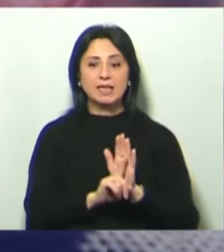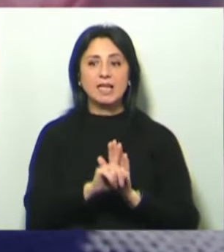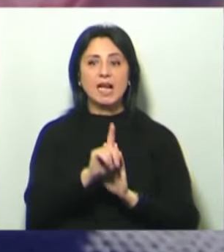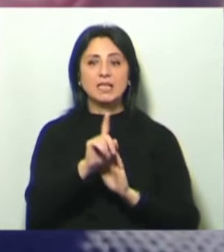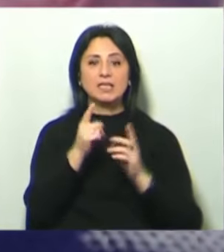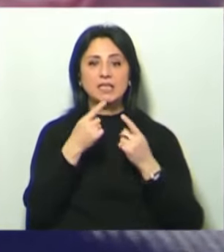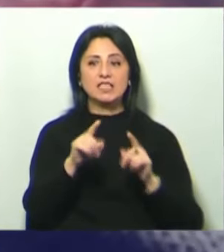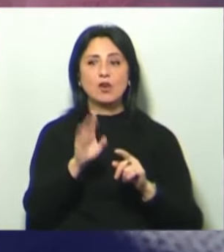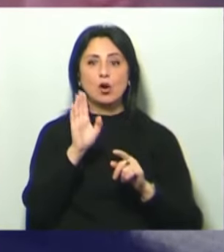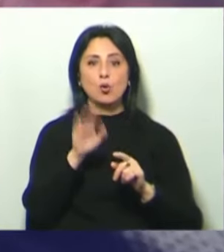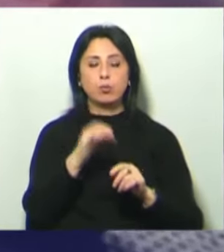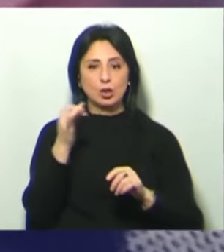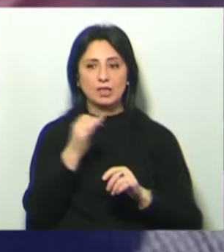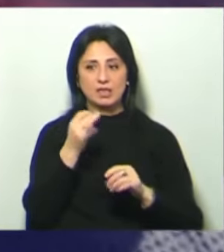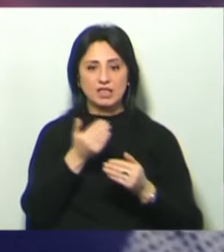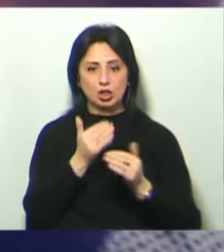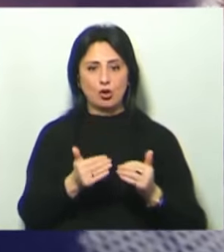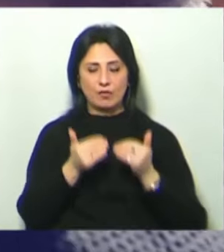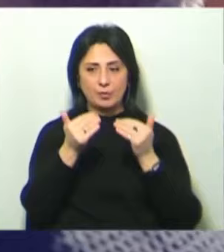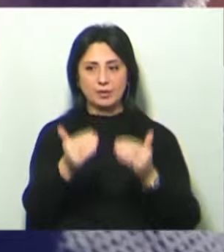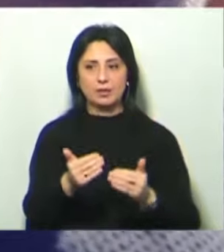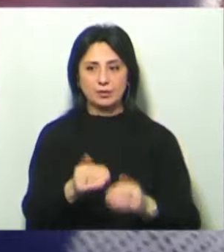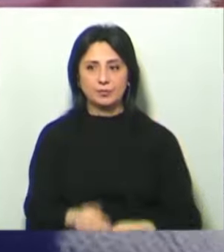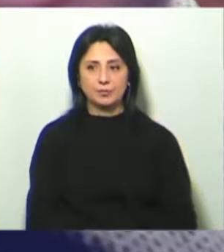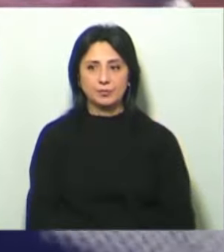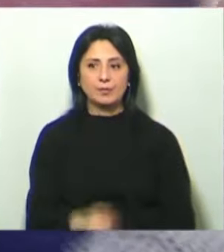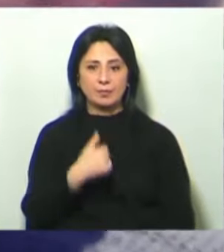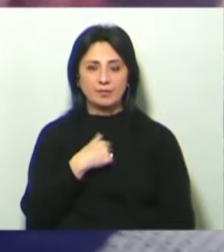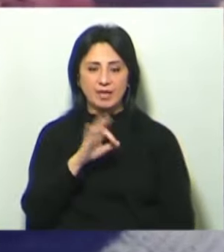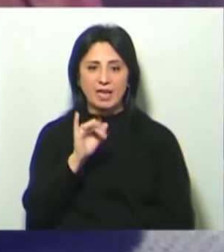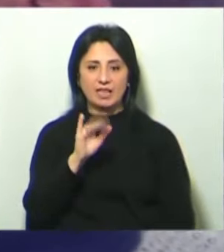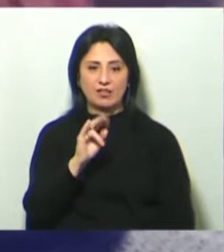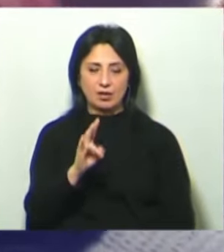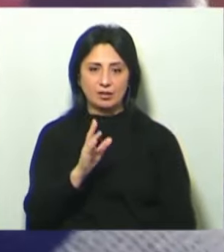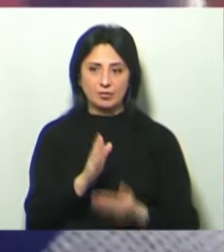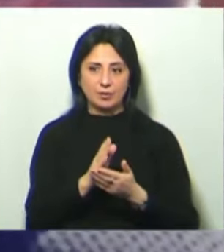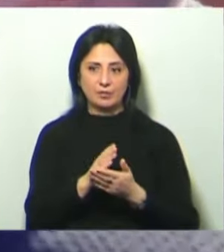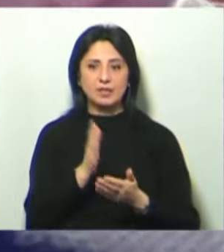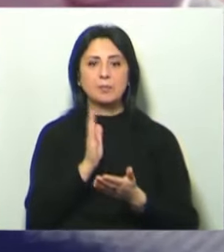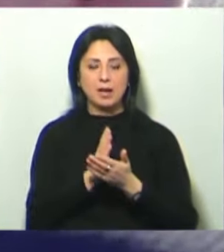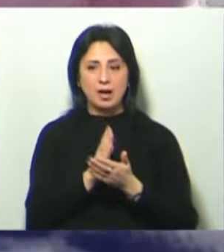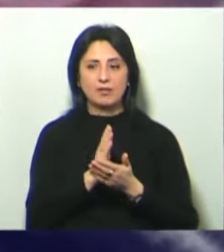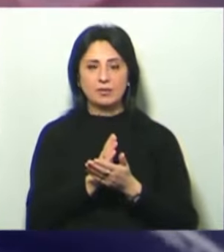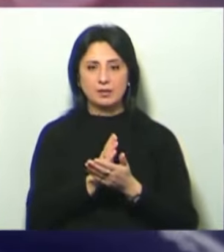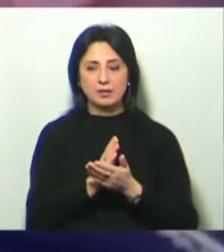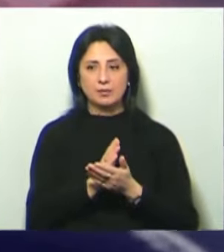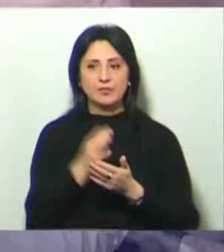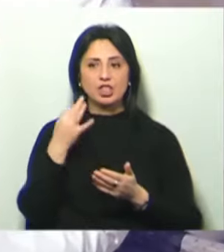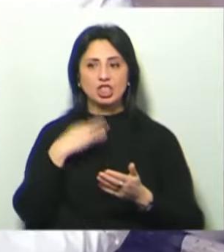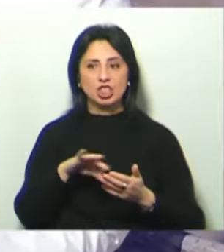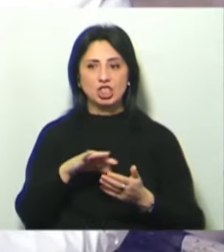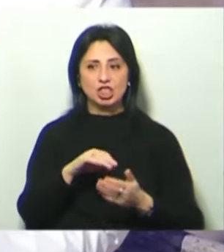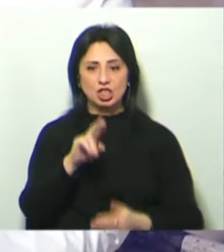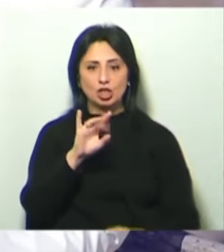დასაწყისი სხვა, უფრო საინტერესო ცხოვრების. მე ვარ ქეთევანი. მყავს